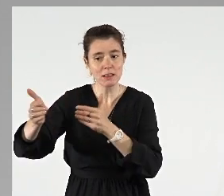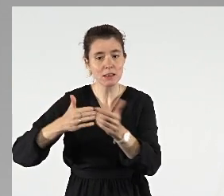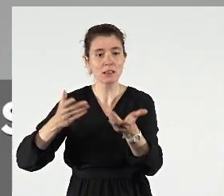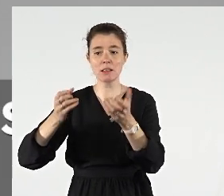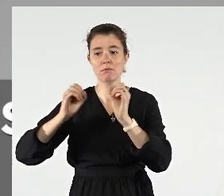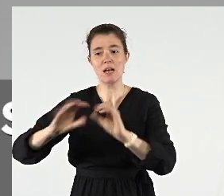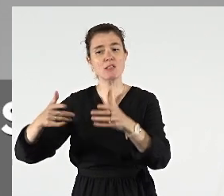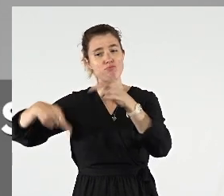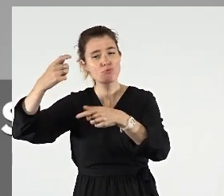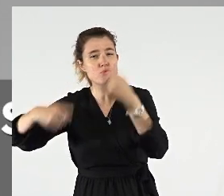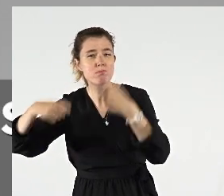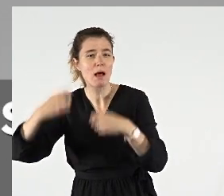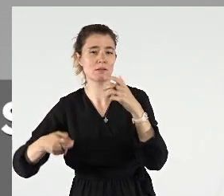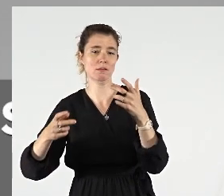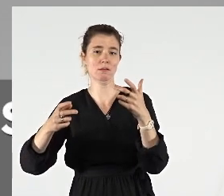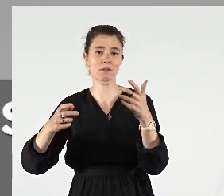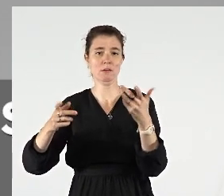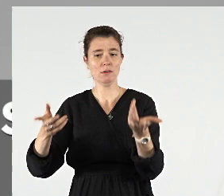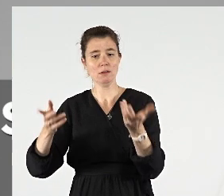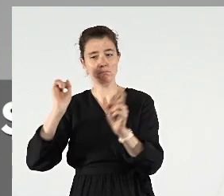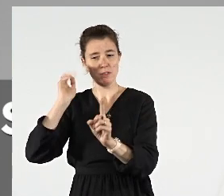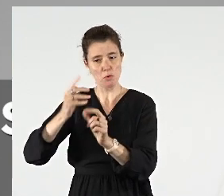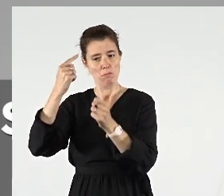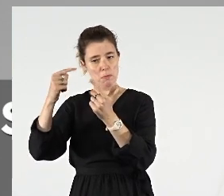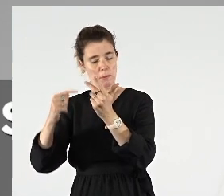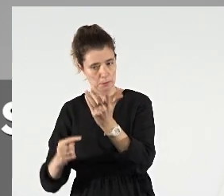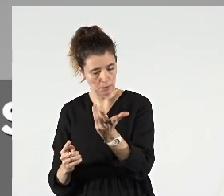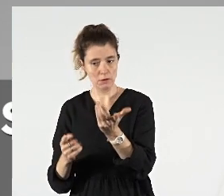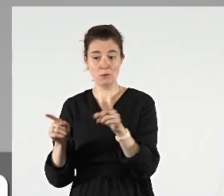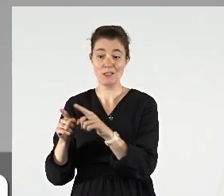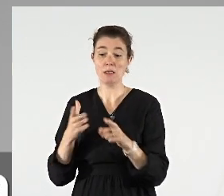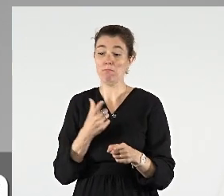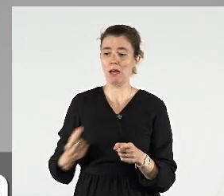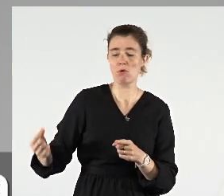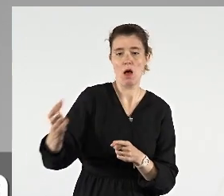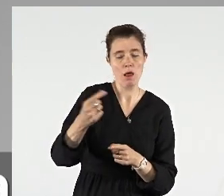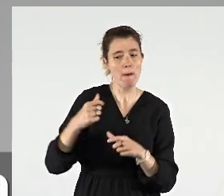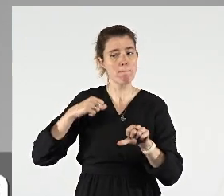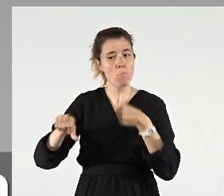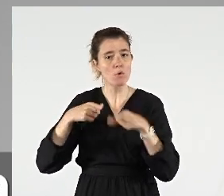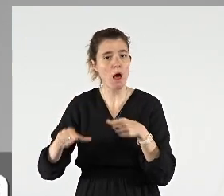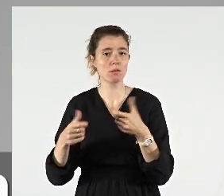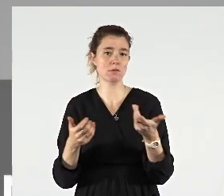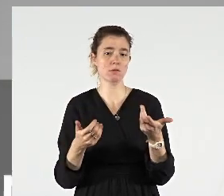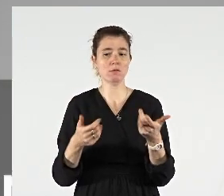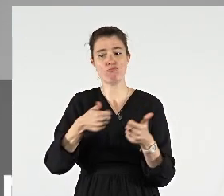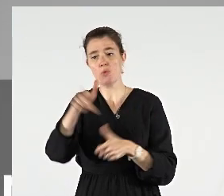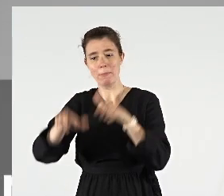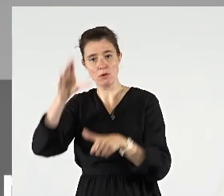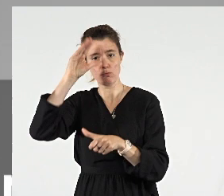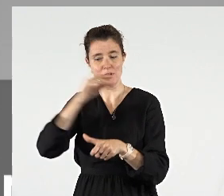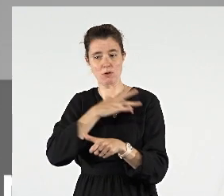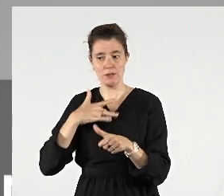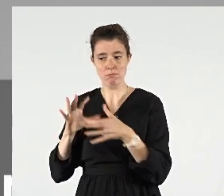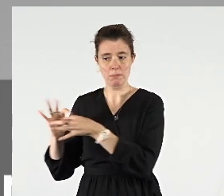souple, structuré autour de grandes missions et d'un partenariat rénové entre les différents professionnels de santé pour mieux partager